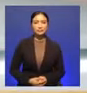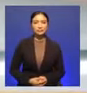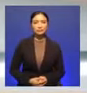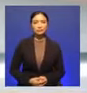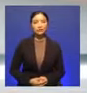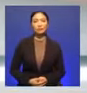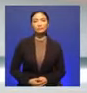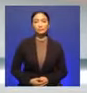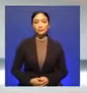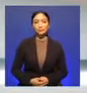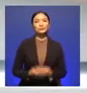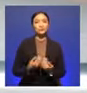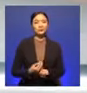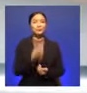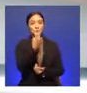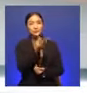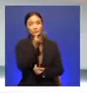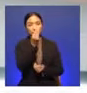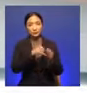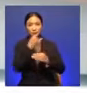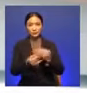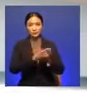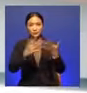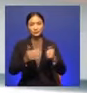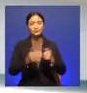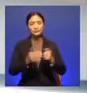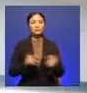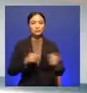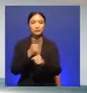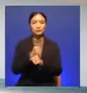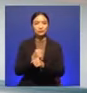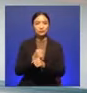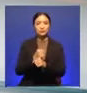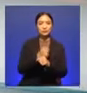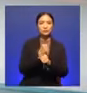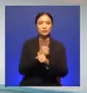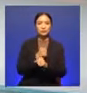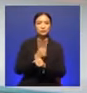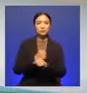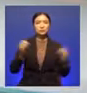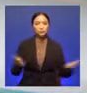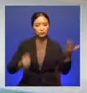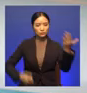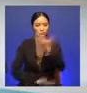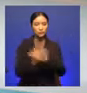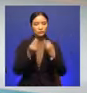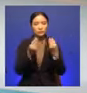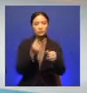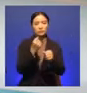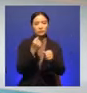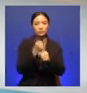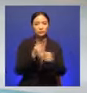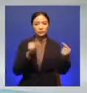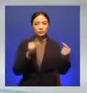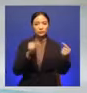ค่ะวิดิทัศน์ที่จบลงเมื่อสักครู่นะคะก็จะเป็นภาพงานเรื่องการส่งเสริมโอกาสการมีงานทำสำหรับค